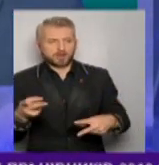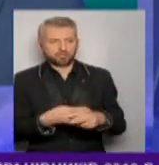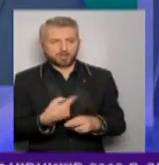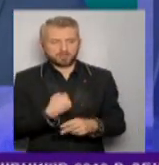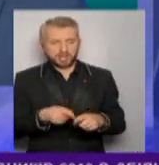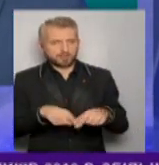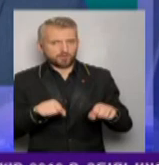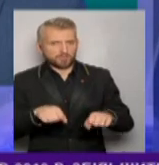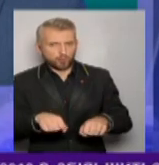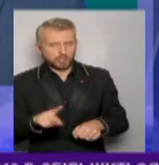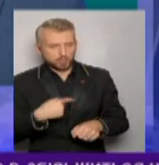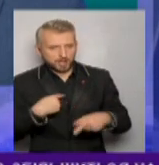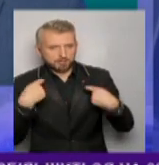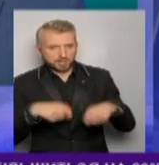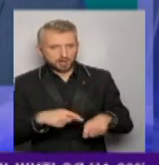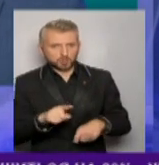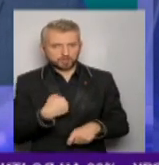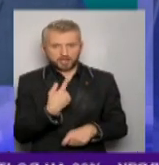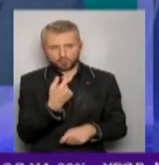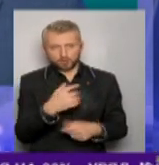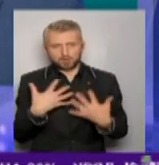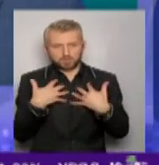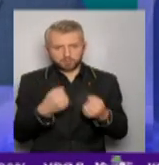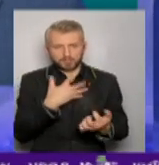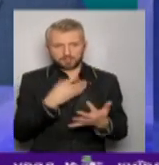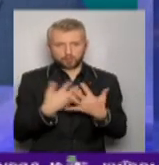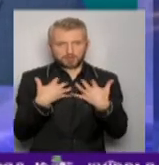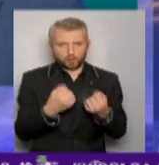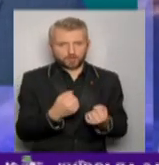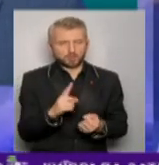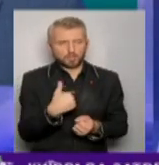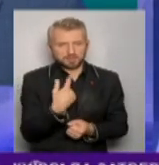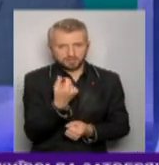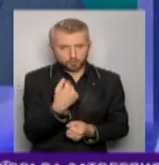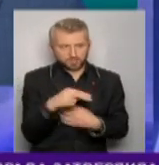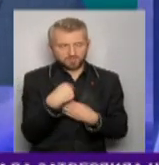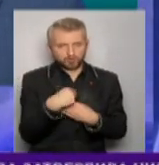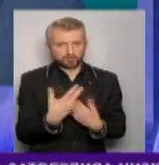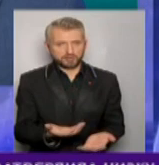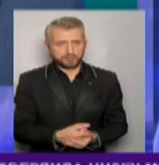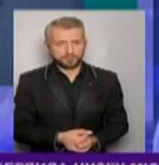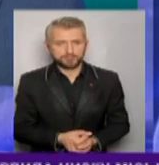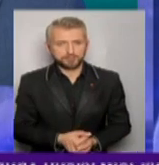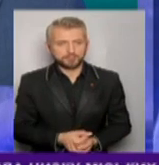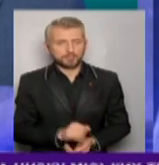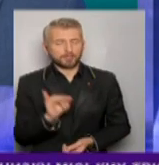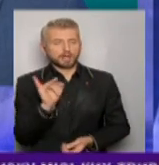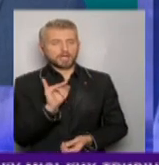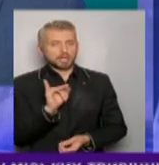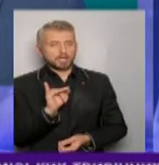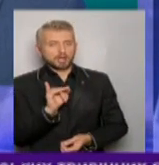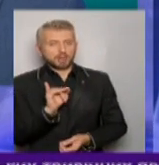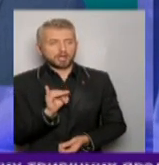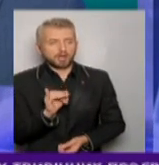этой возможности, там, чтобы я продал, чтобы я немножко поправил свое здоровье. Не немножко, а чтобы я вылечил там это вот. И другое